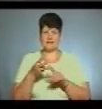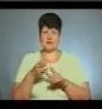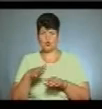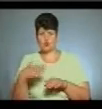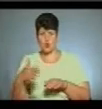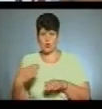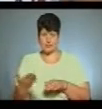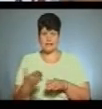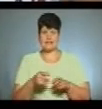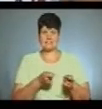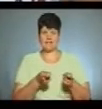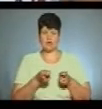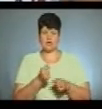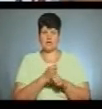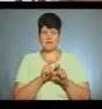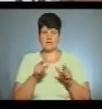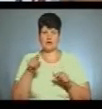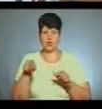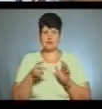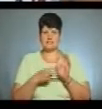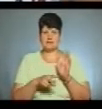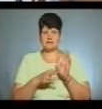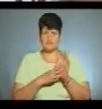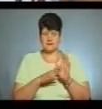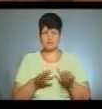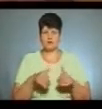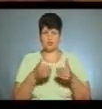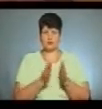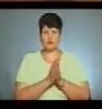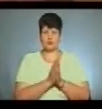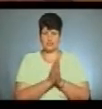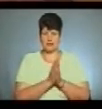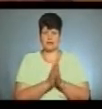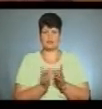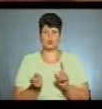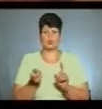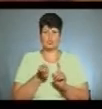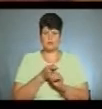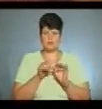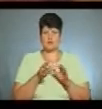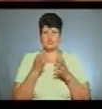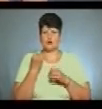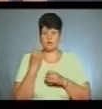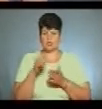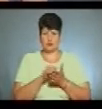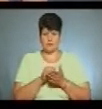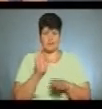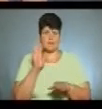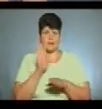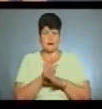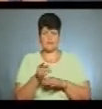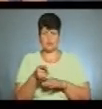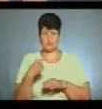справі, завідувач аптеки номер 78 Ольга Жеруха, звернулася з клопотанням долучити до справи ще один документ. Наказ